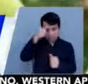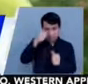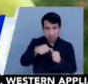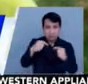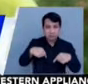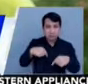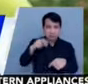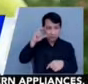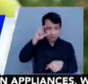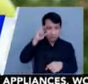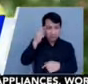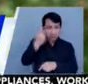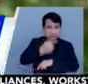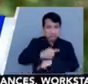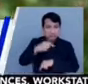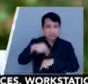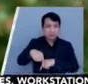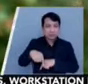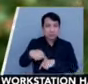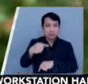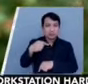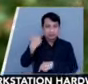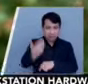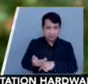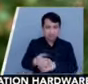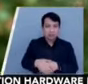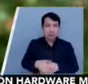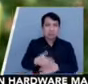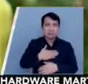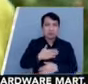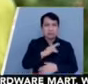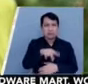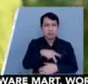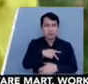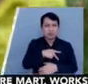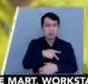Aquino dun mismo sa araw na pinatay siya, no? That's my personal position.